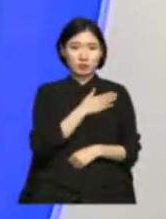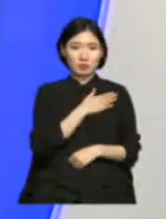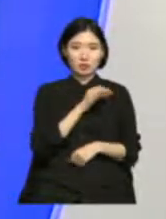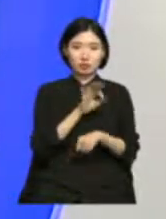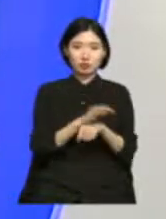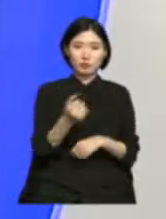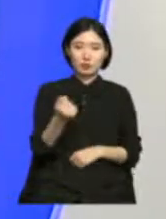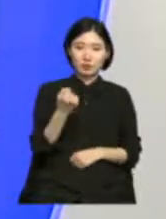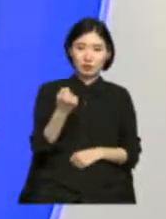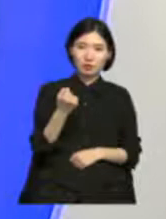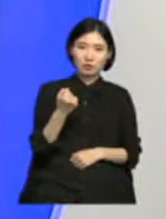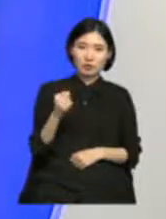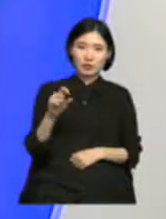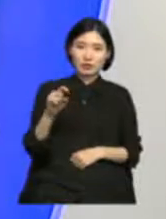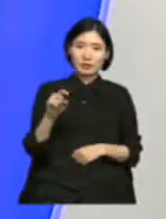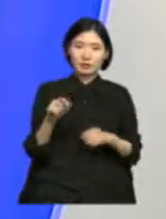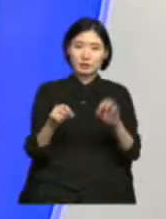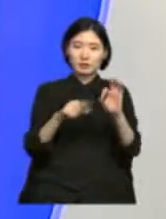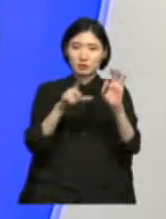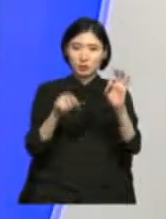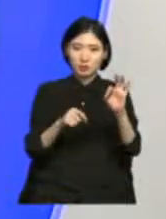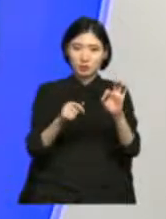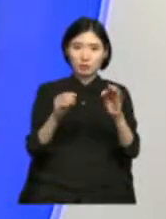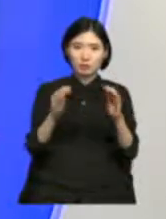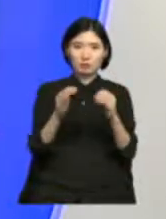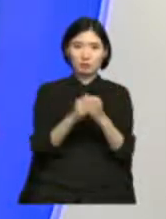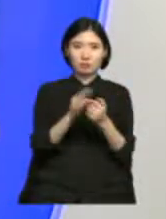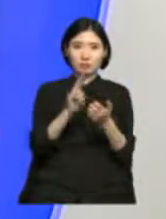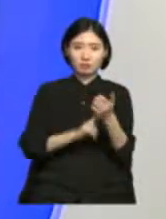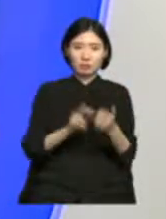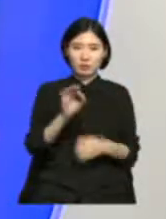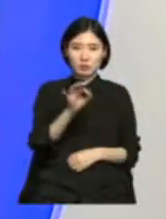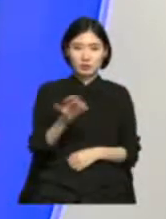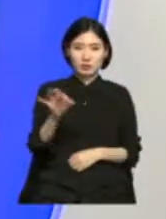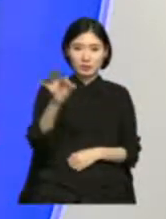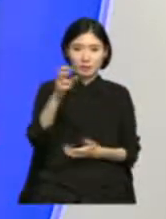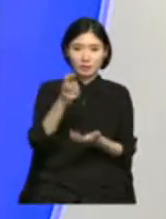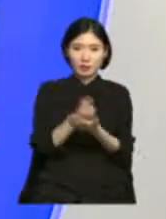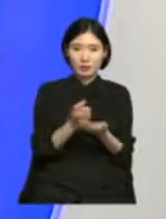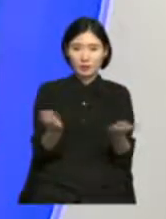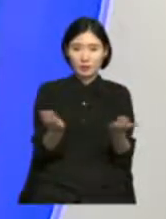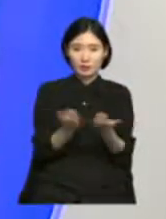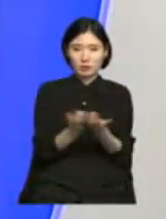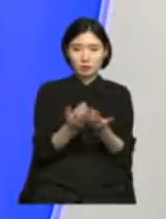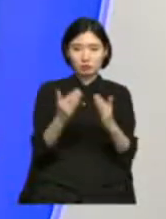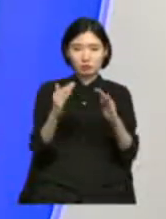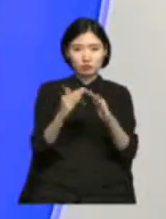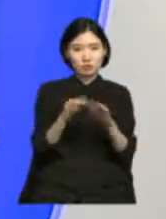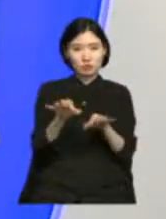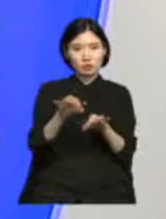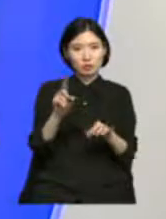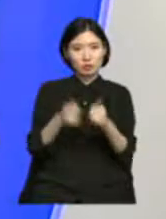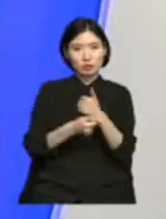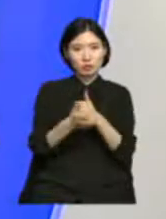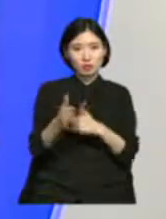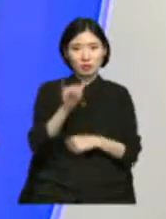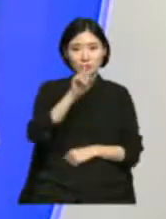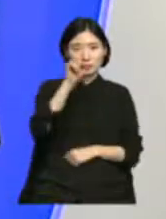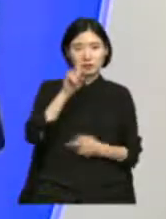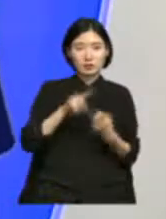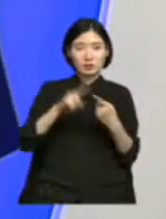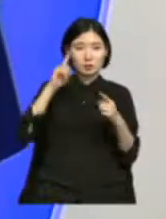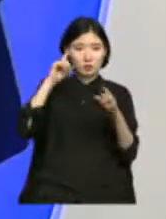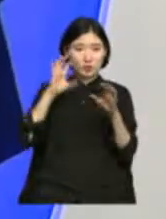구매력이 다음 달 시행을 앞둔 분양가 상한제와 맞물려 주택시장에 어떤 영향을 미칠지 관심이